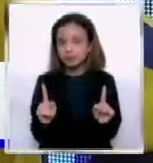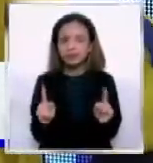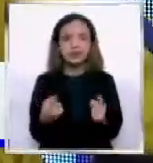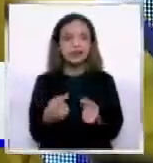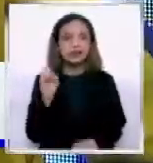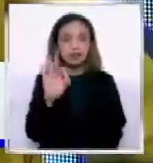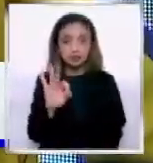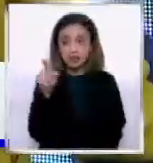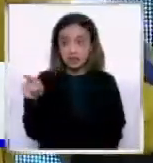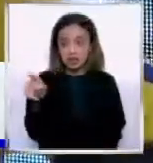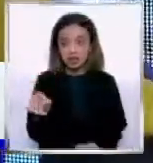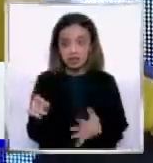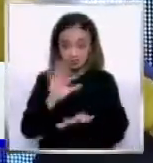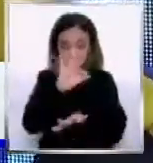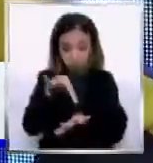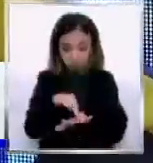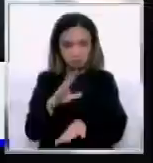mag-propose siya, syempre oo ako.